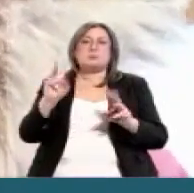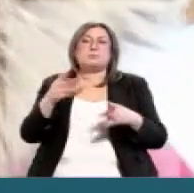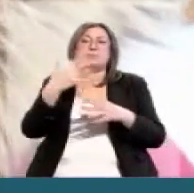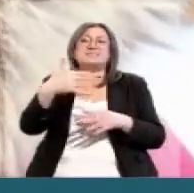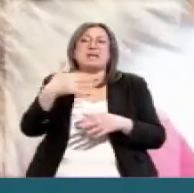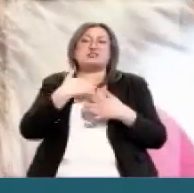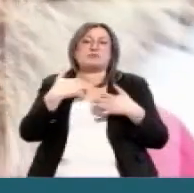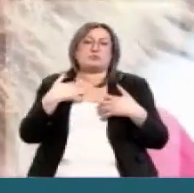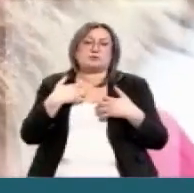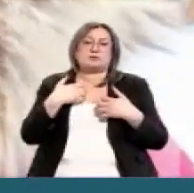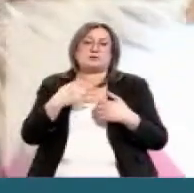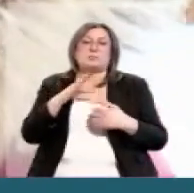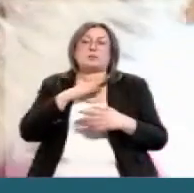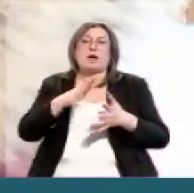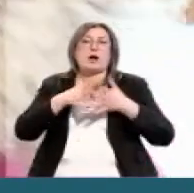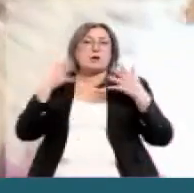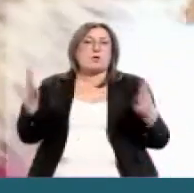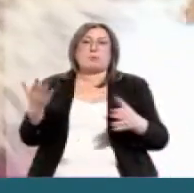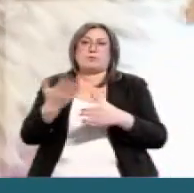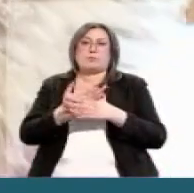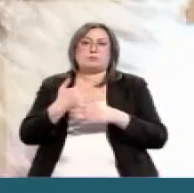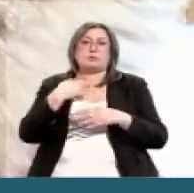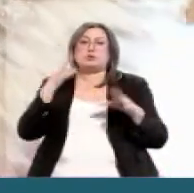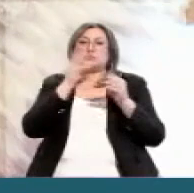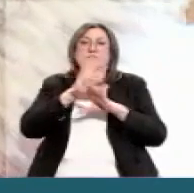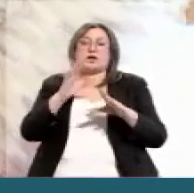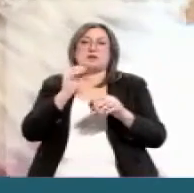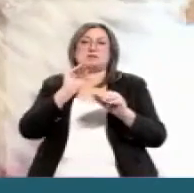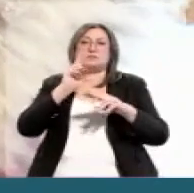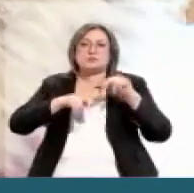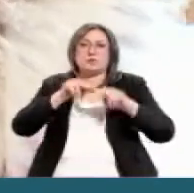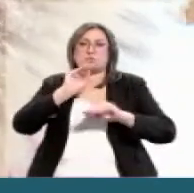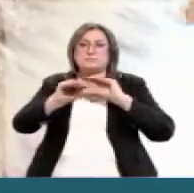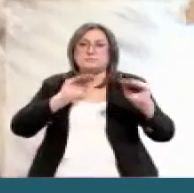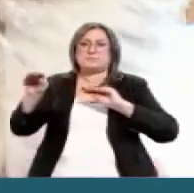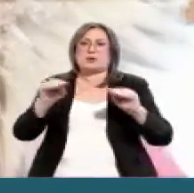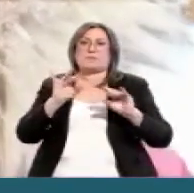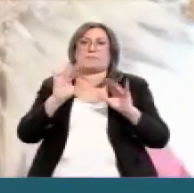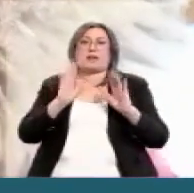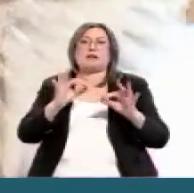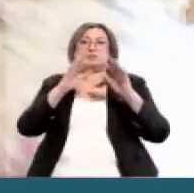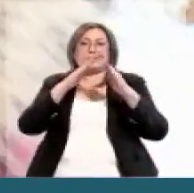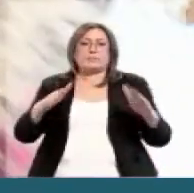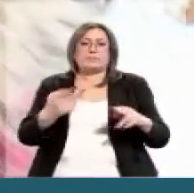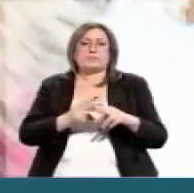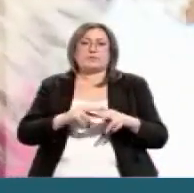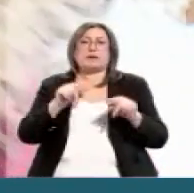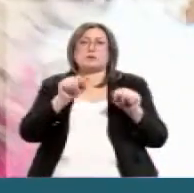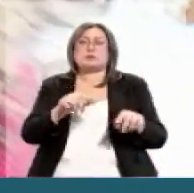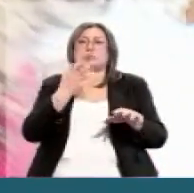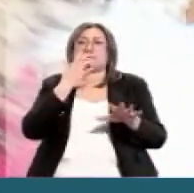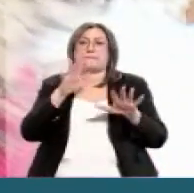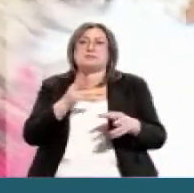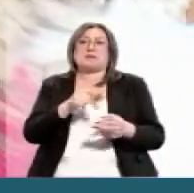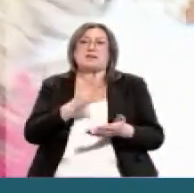далее. Это была огромная помощь, потому что мы не успевали строить вольеры. И как раз будки – это было то теплое место, где